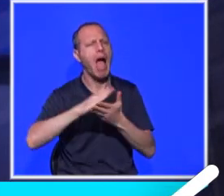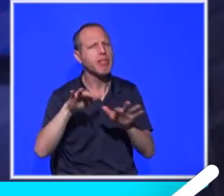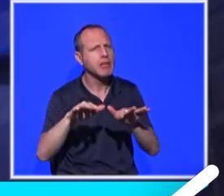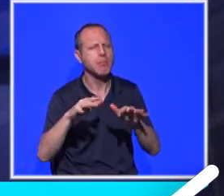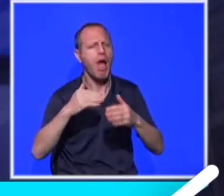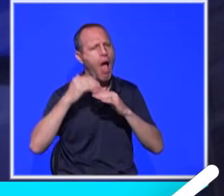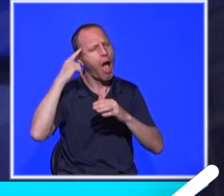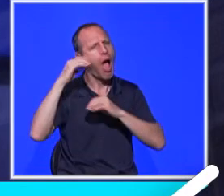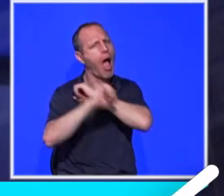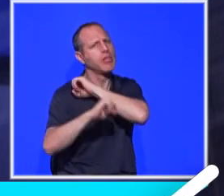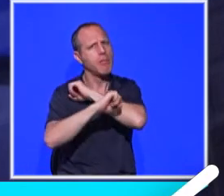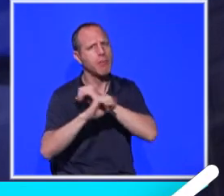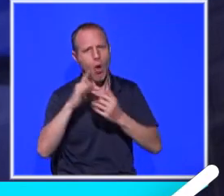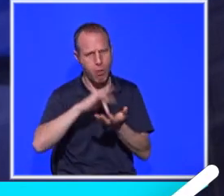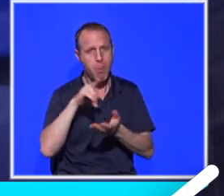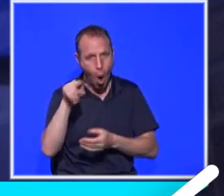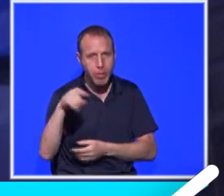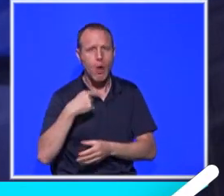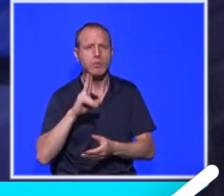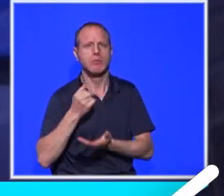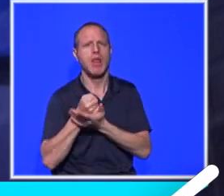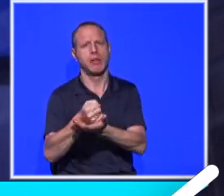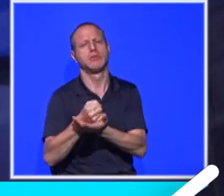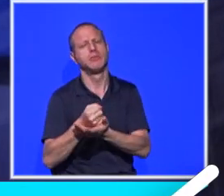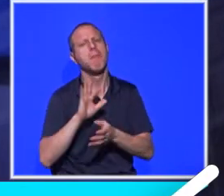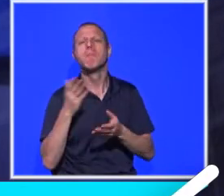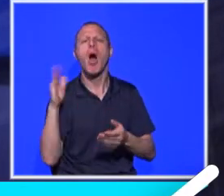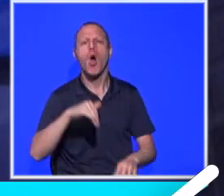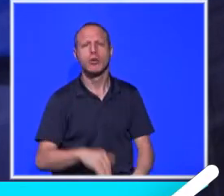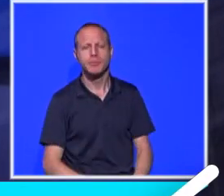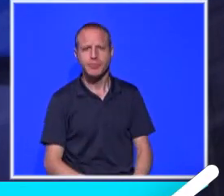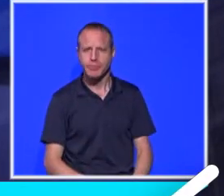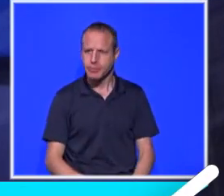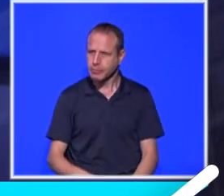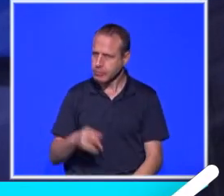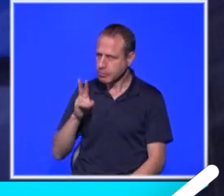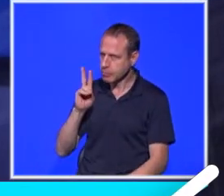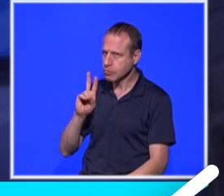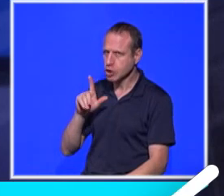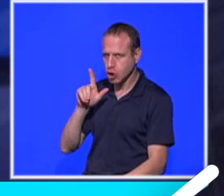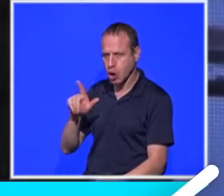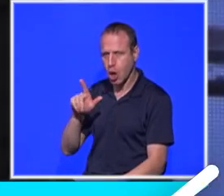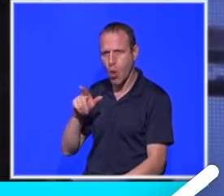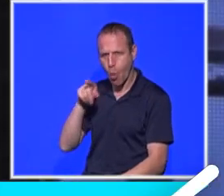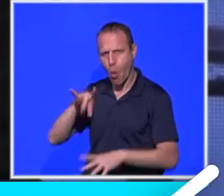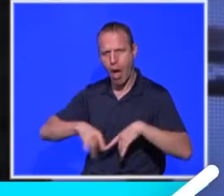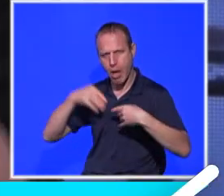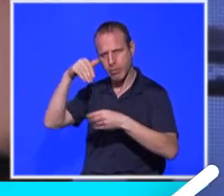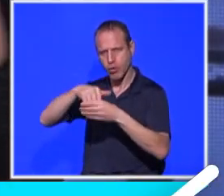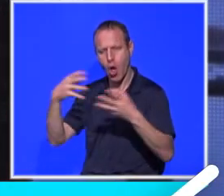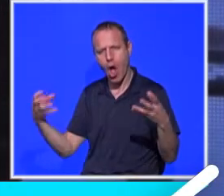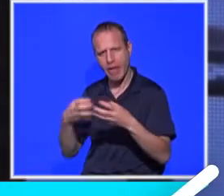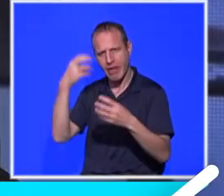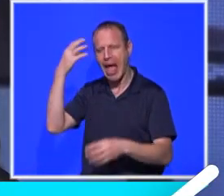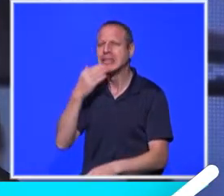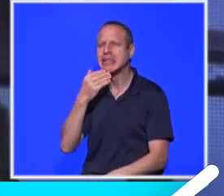מקום. את אלו אנחנו צריכים לייצג. עכשיו, מה עוד? אנחנו רואים שהשמאל... שהוא גם חי בתוך החברה הישראלית.